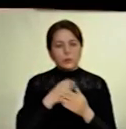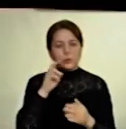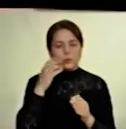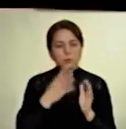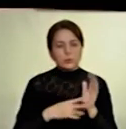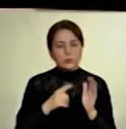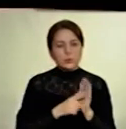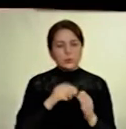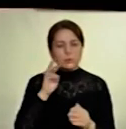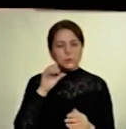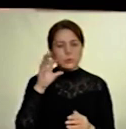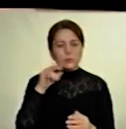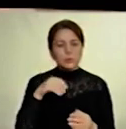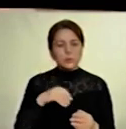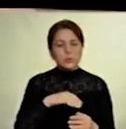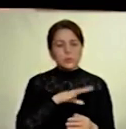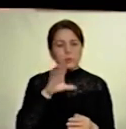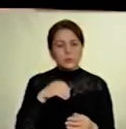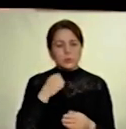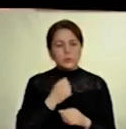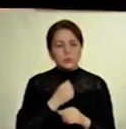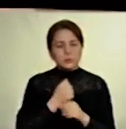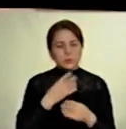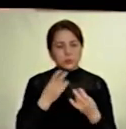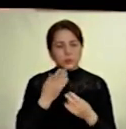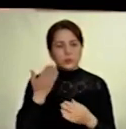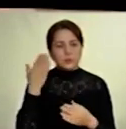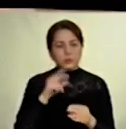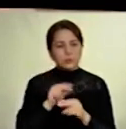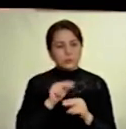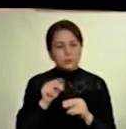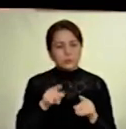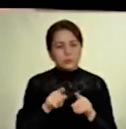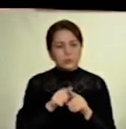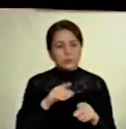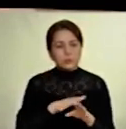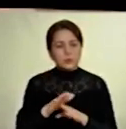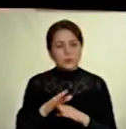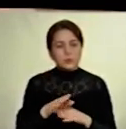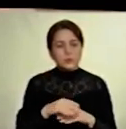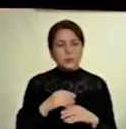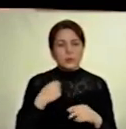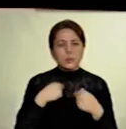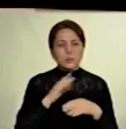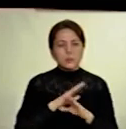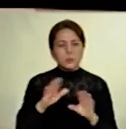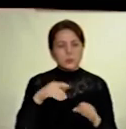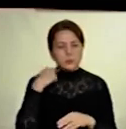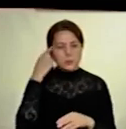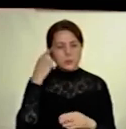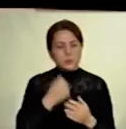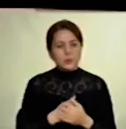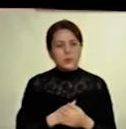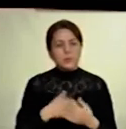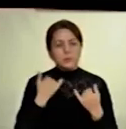297-misolgacha. Demek bu misollarni albatta yuqoridagi namunalar asosida bajarsangiz maqsadga muvofiq bo'ladi deb o'ylayman.